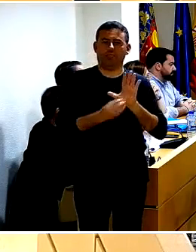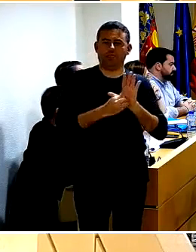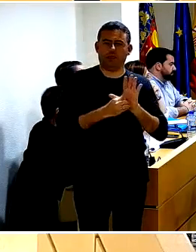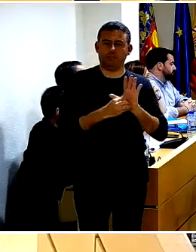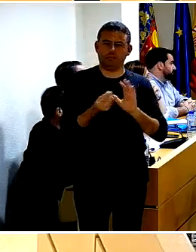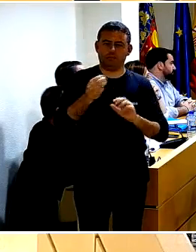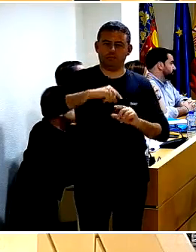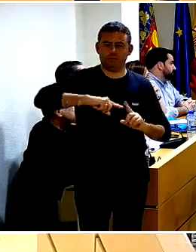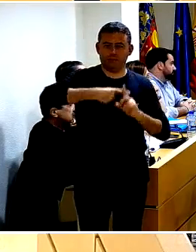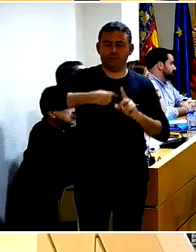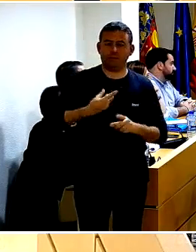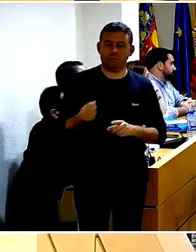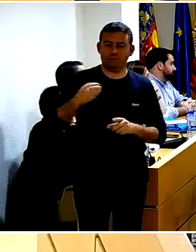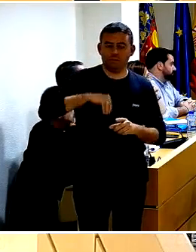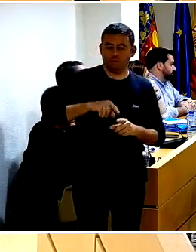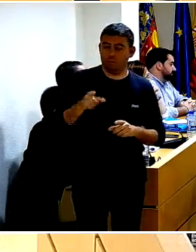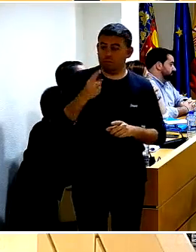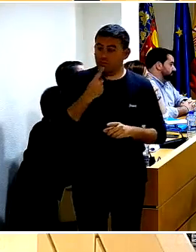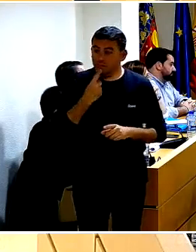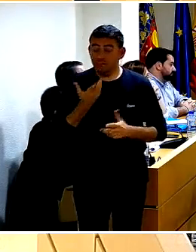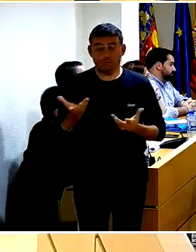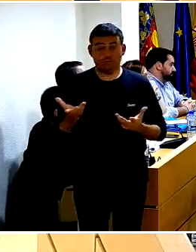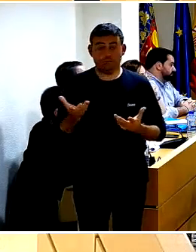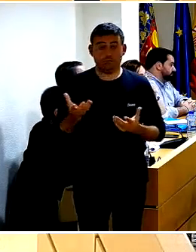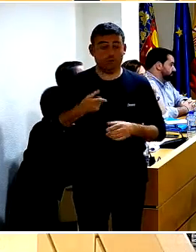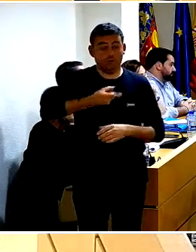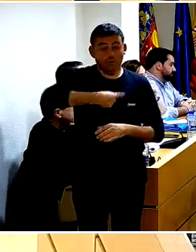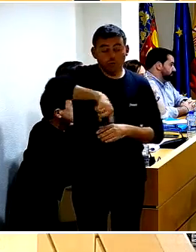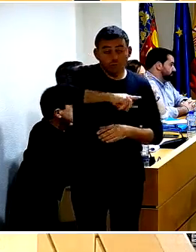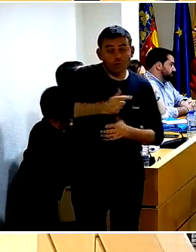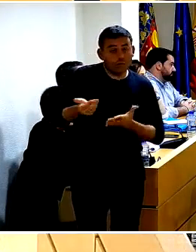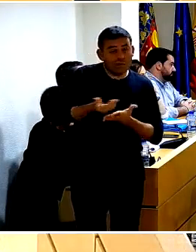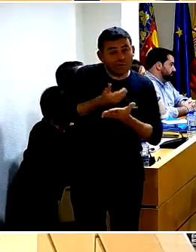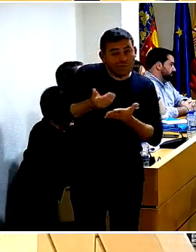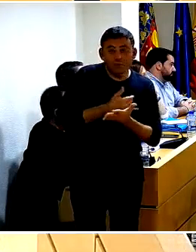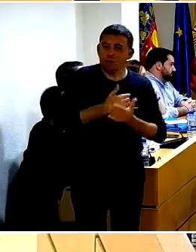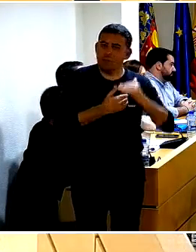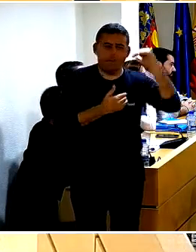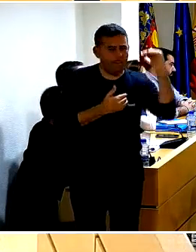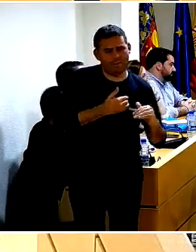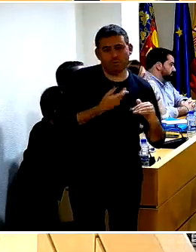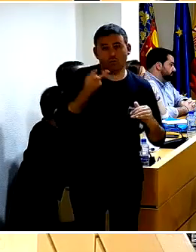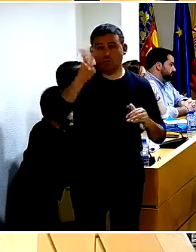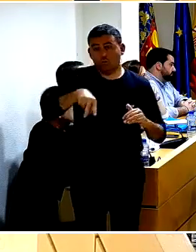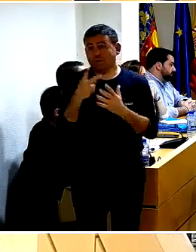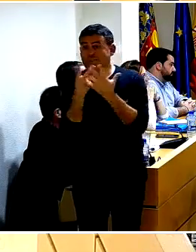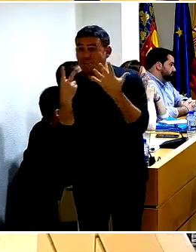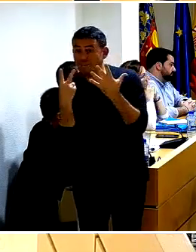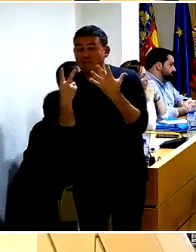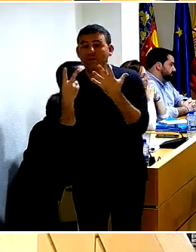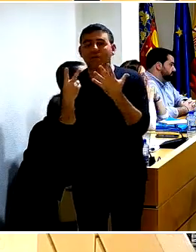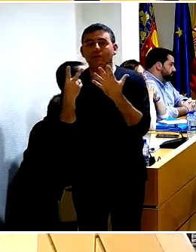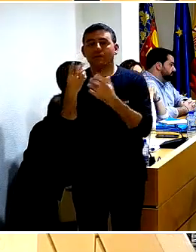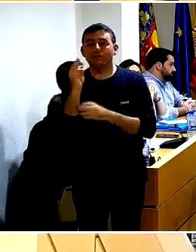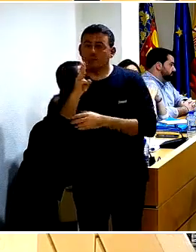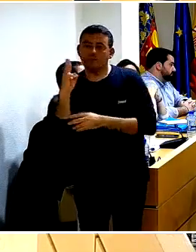són inferiors, en la seva totalitat són inferiors a les que va establir el Partit Popular l'any 2007, on tenien un